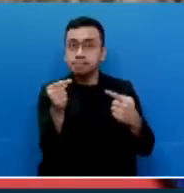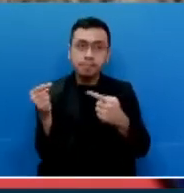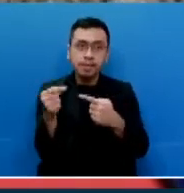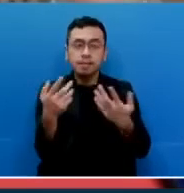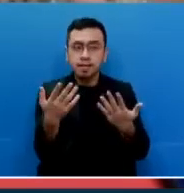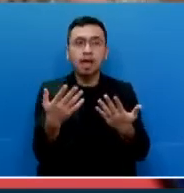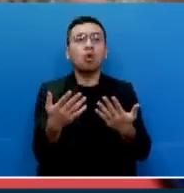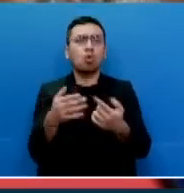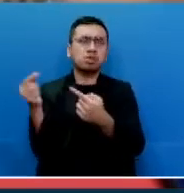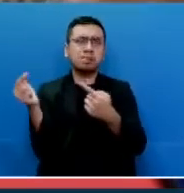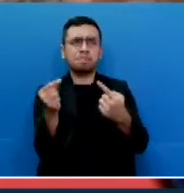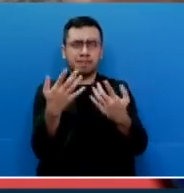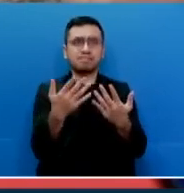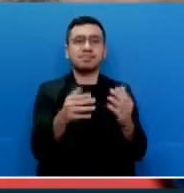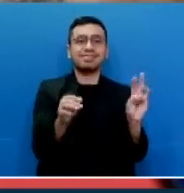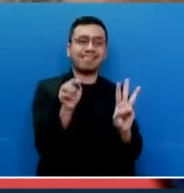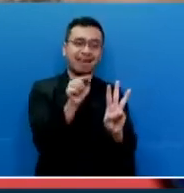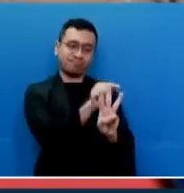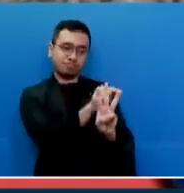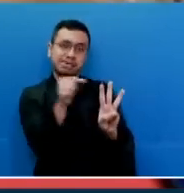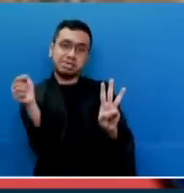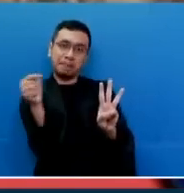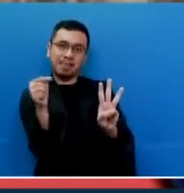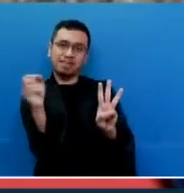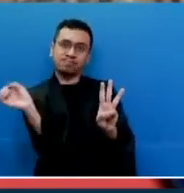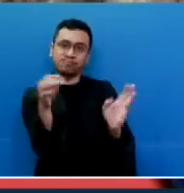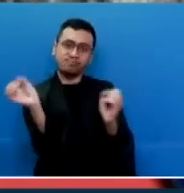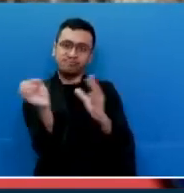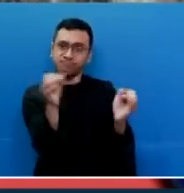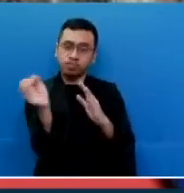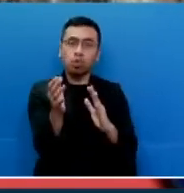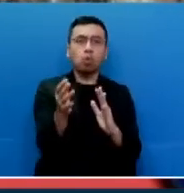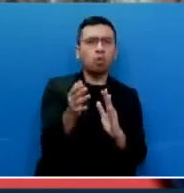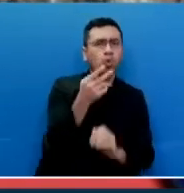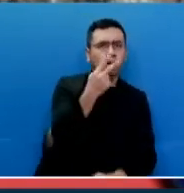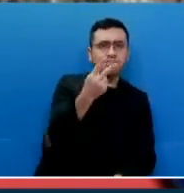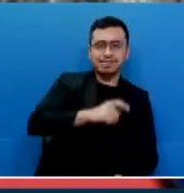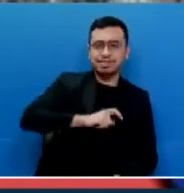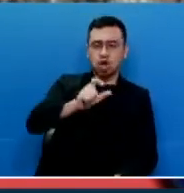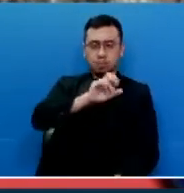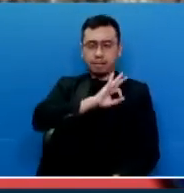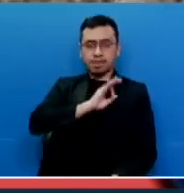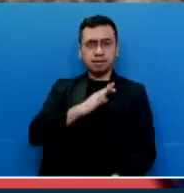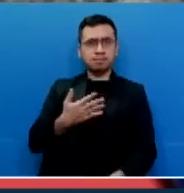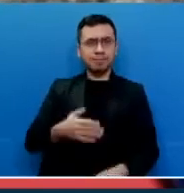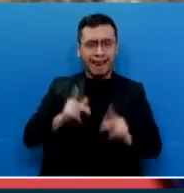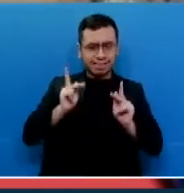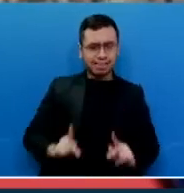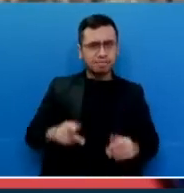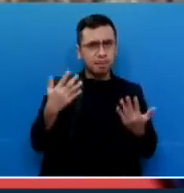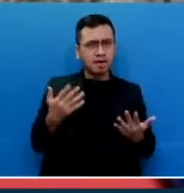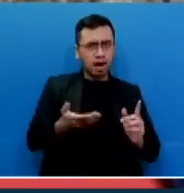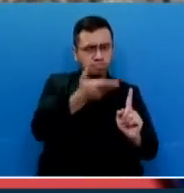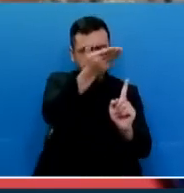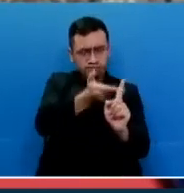debat mereka juga akan melihat karakter-karakter asli dari masing-masing calon karena di situlah kita bisa